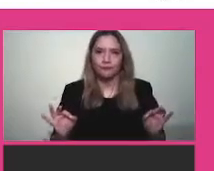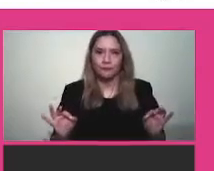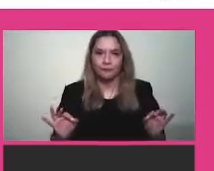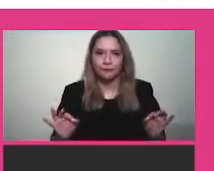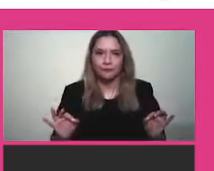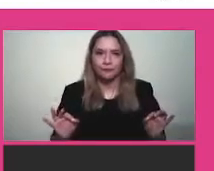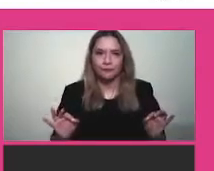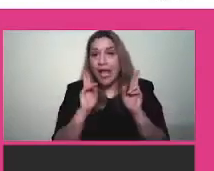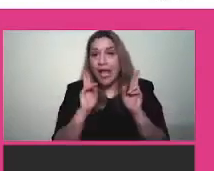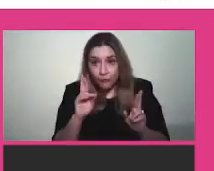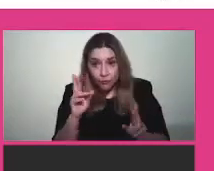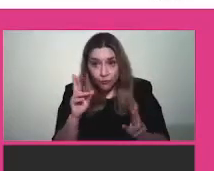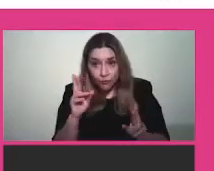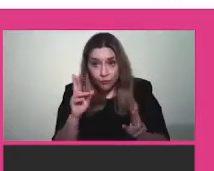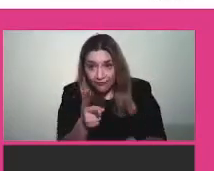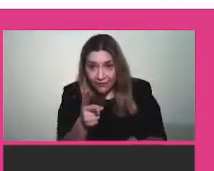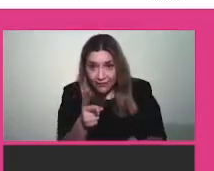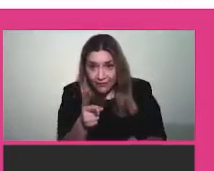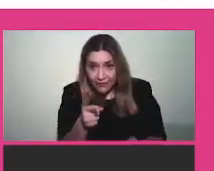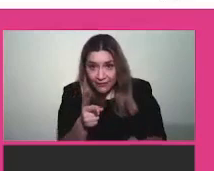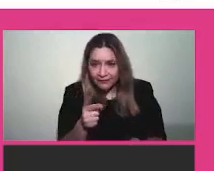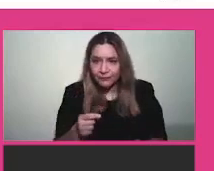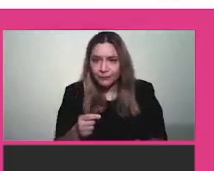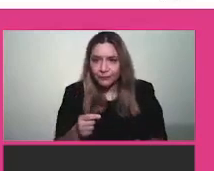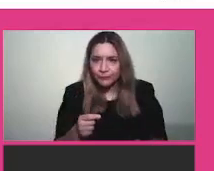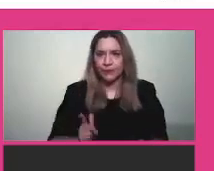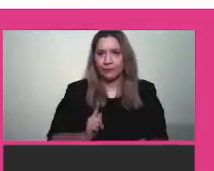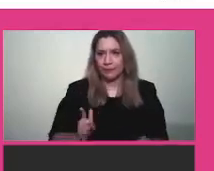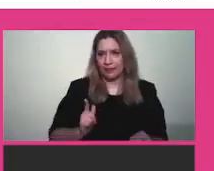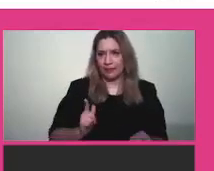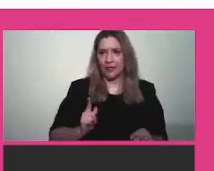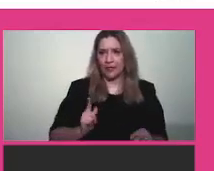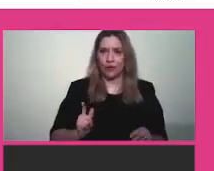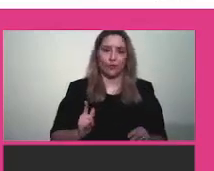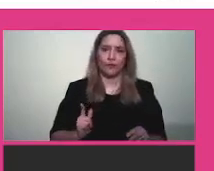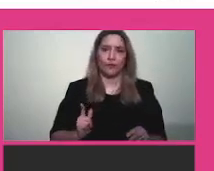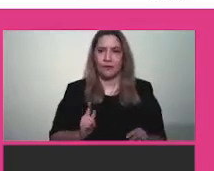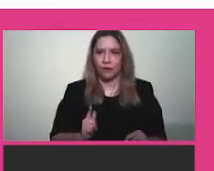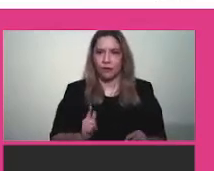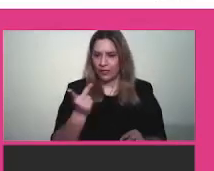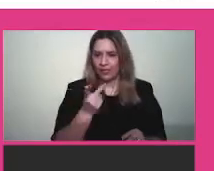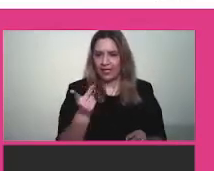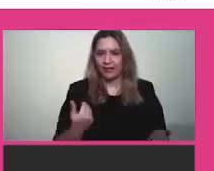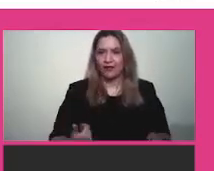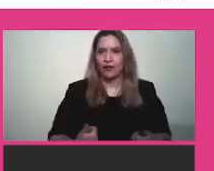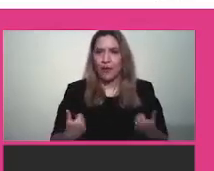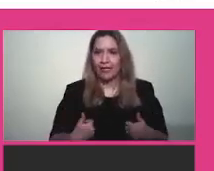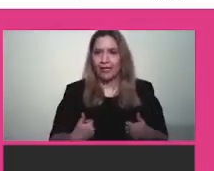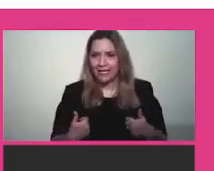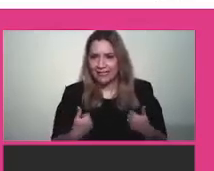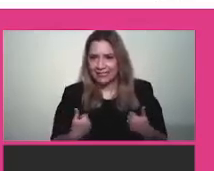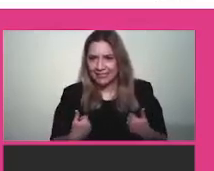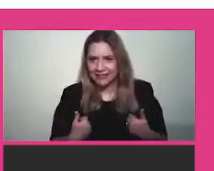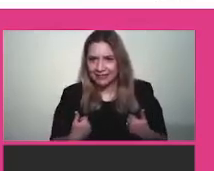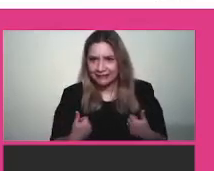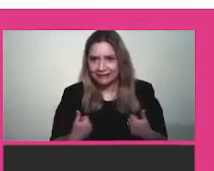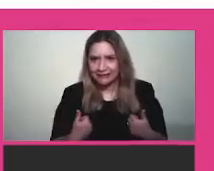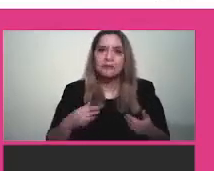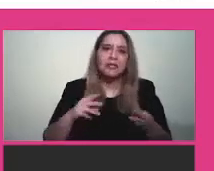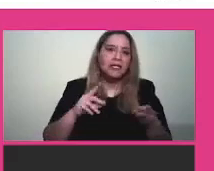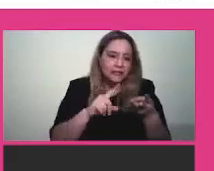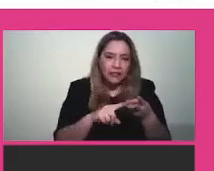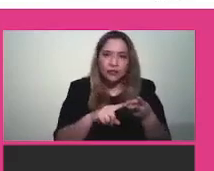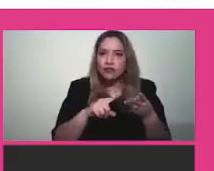Ελπίζω να καταλάβαμε πώς παίζετε. Περιμένω από το Γιώργο ή την Άννα που έχουν πει να παίξουν, δεν ξέρω αν και κάποιος